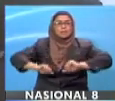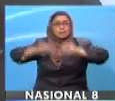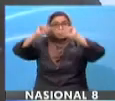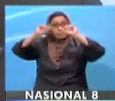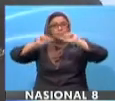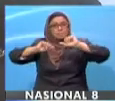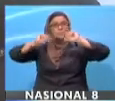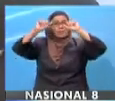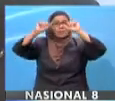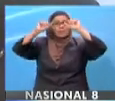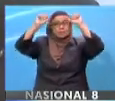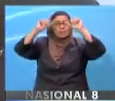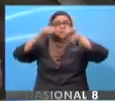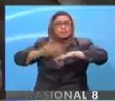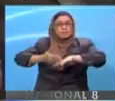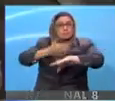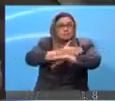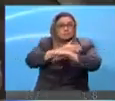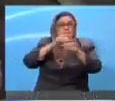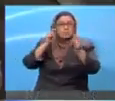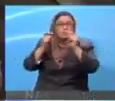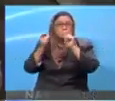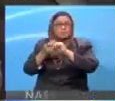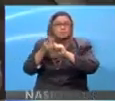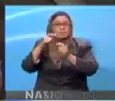kini sebab dunia sudah berubah.